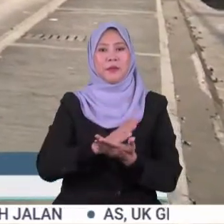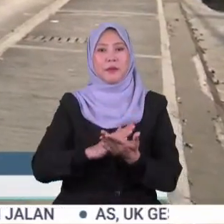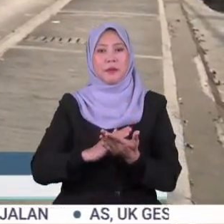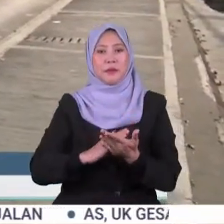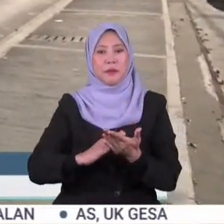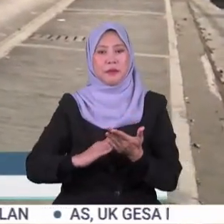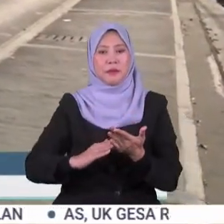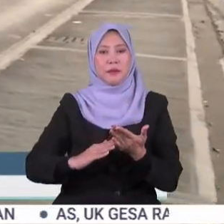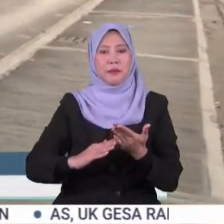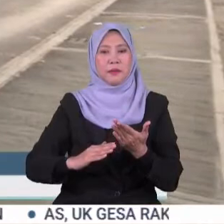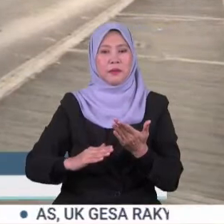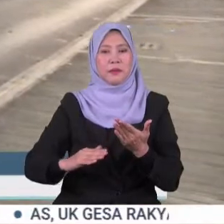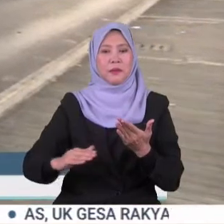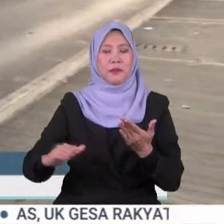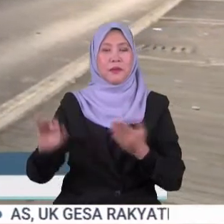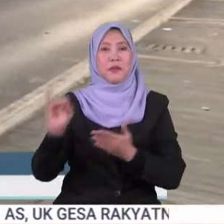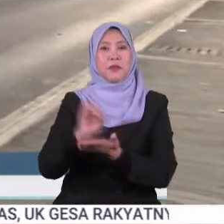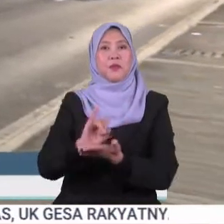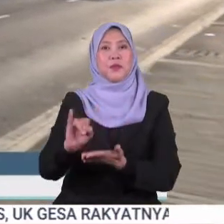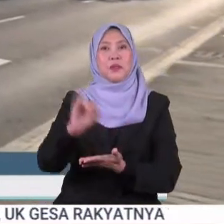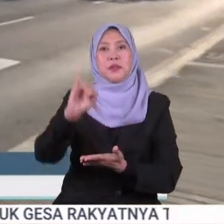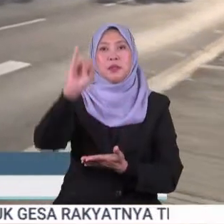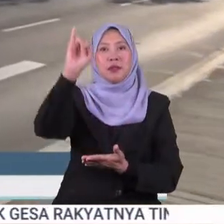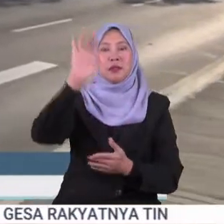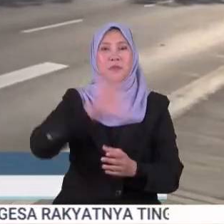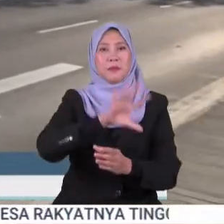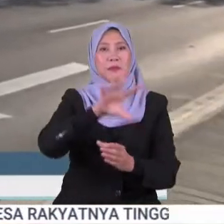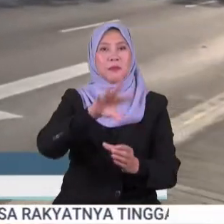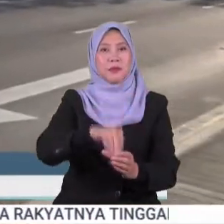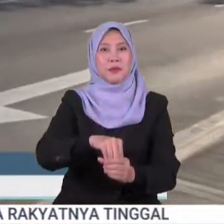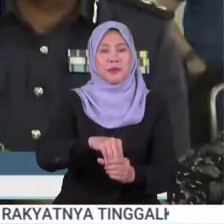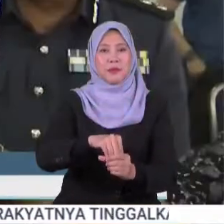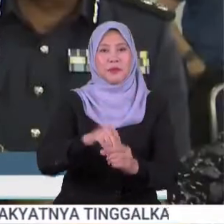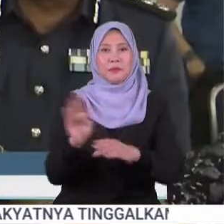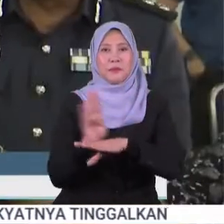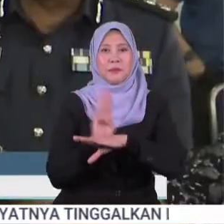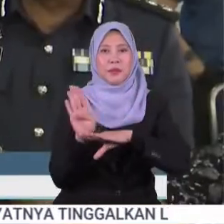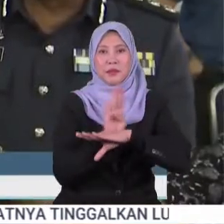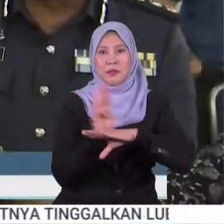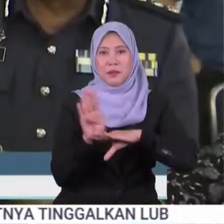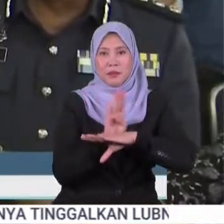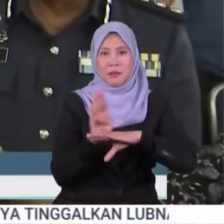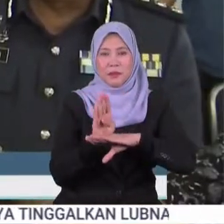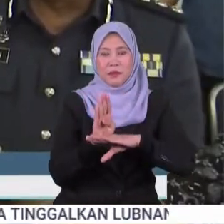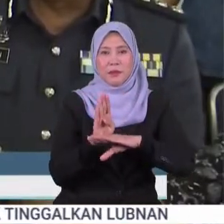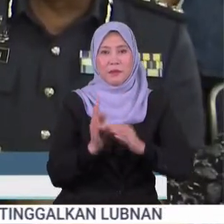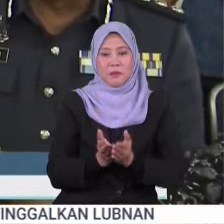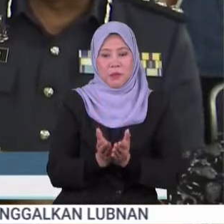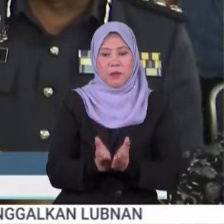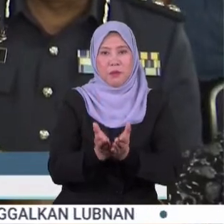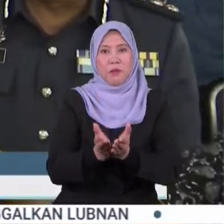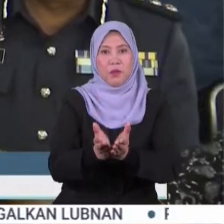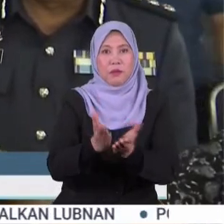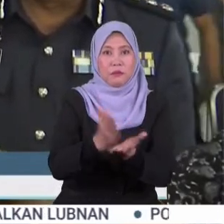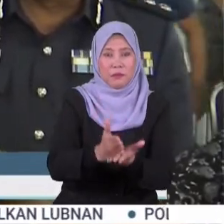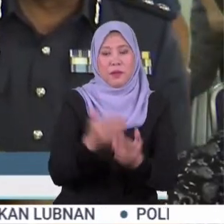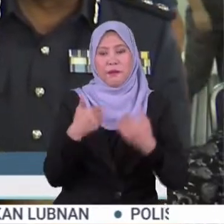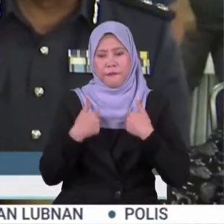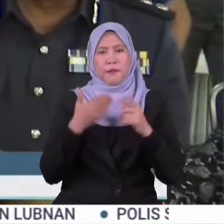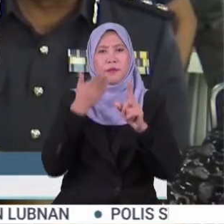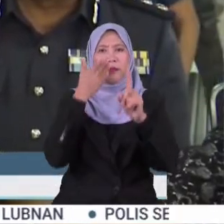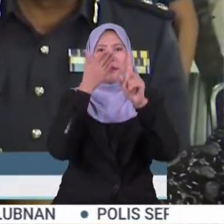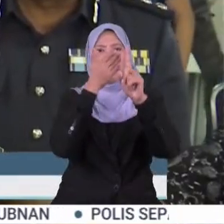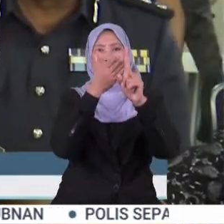sektor ataupun institusi yang melibatkan perdagangan, terutamanya pelabuhan. Dan kita ada target